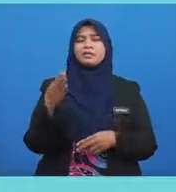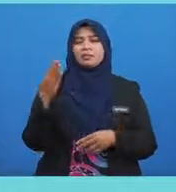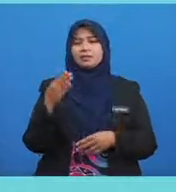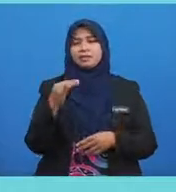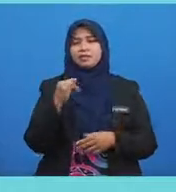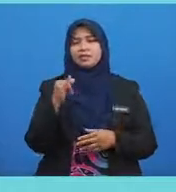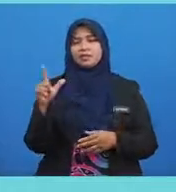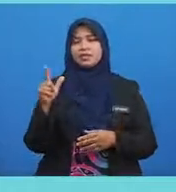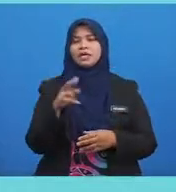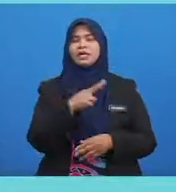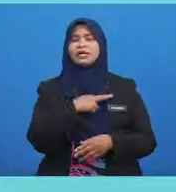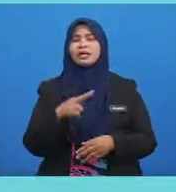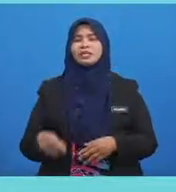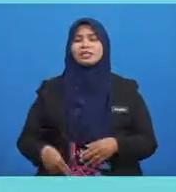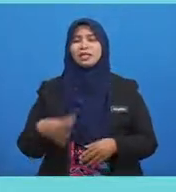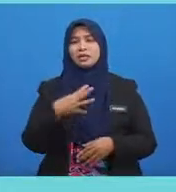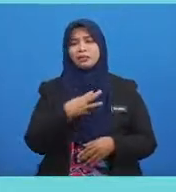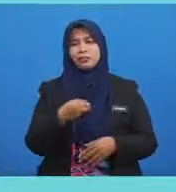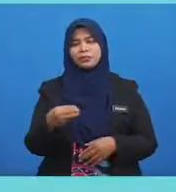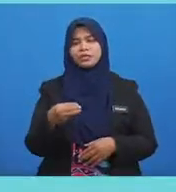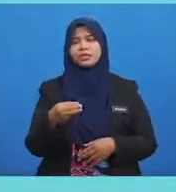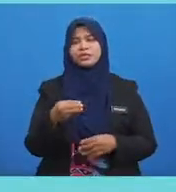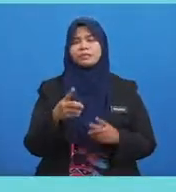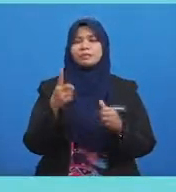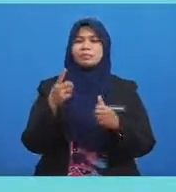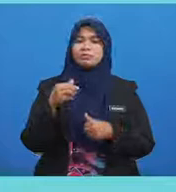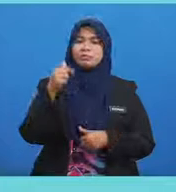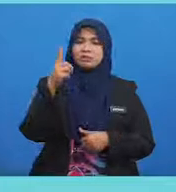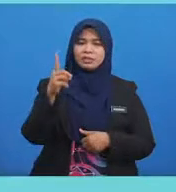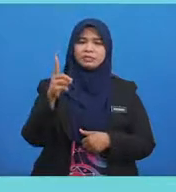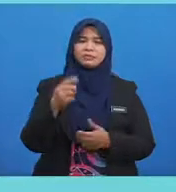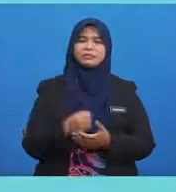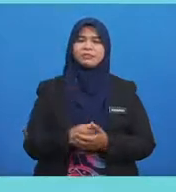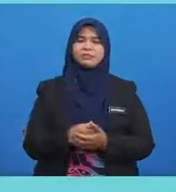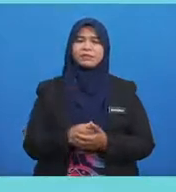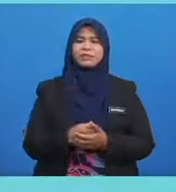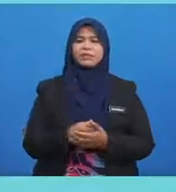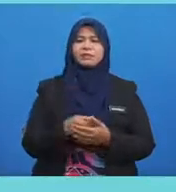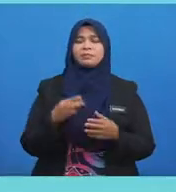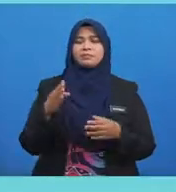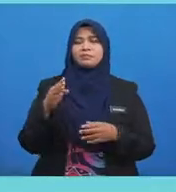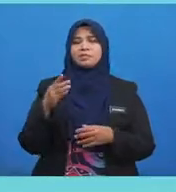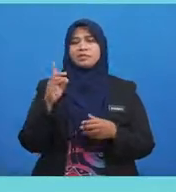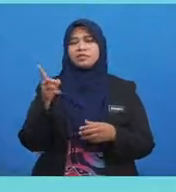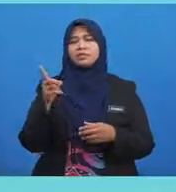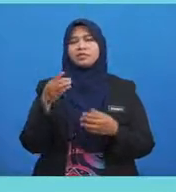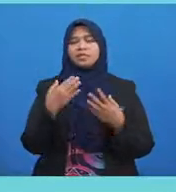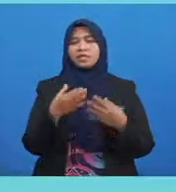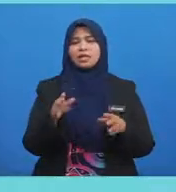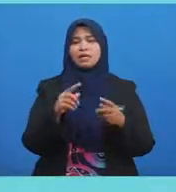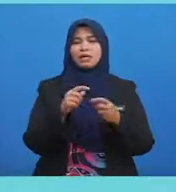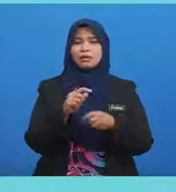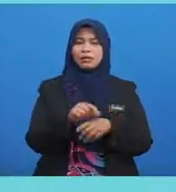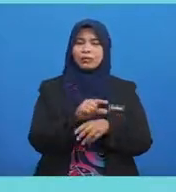pertama. Kelicikan dan kemampuan James Brooke menggunakan pelbagai strategi membolehkan